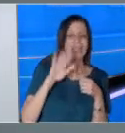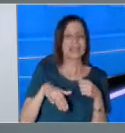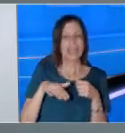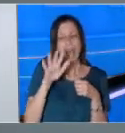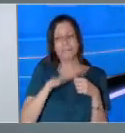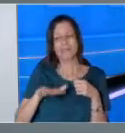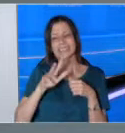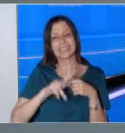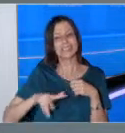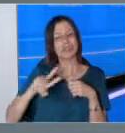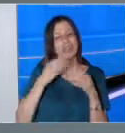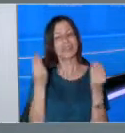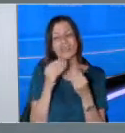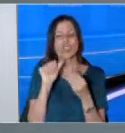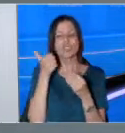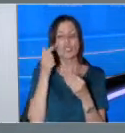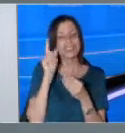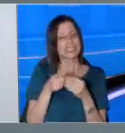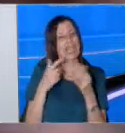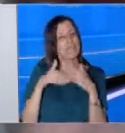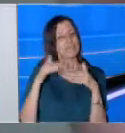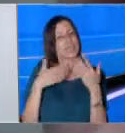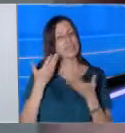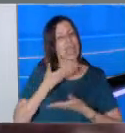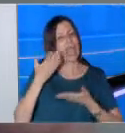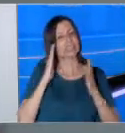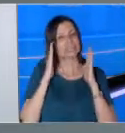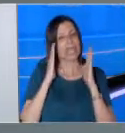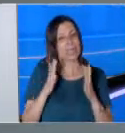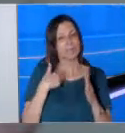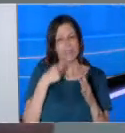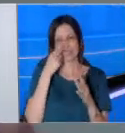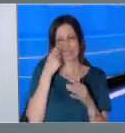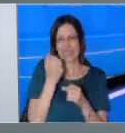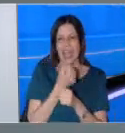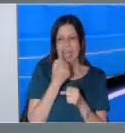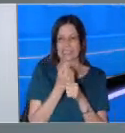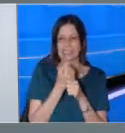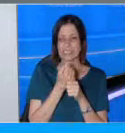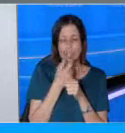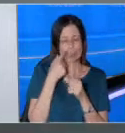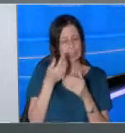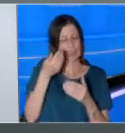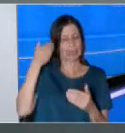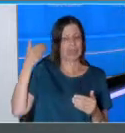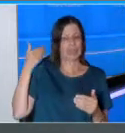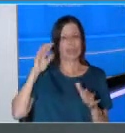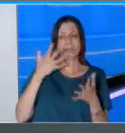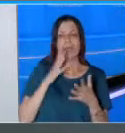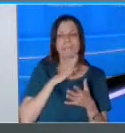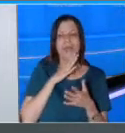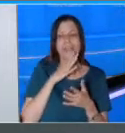המגזר הציבורי, אבל קודם כל צריך לבנות יחסי אמון. ואני ניסיתי לעשות זום אאוט למה הבעיה